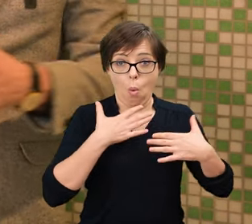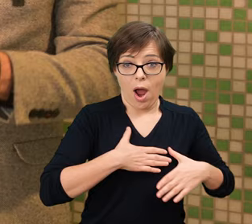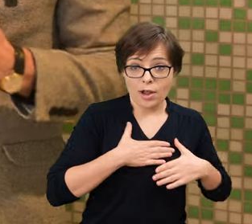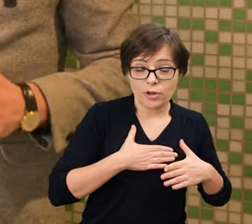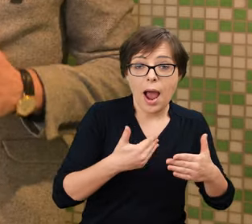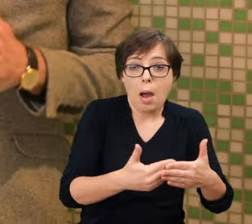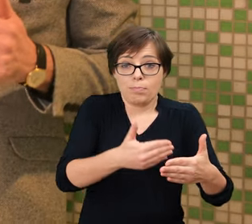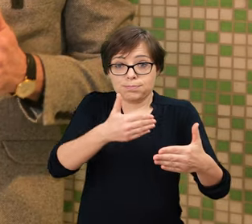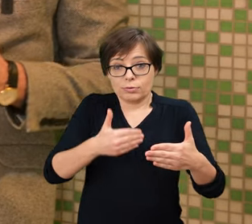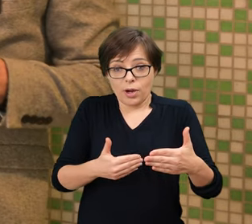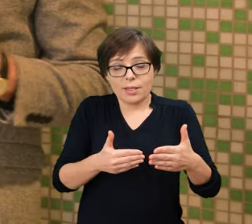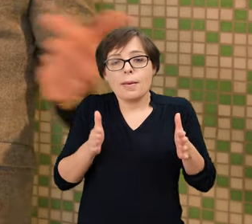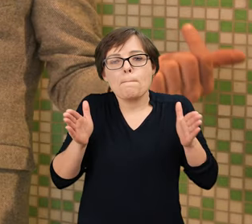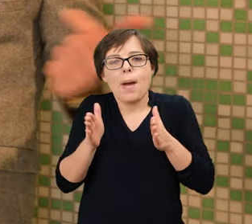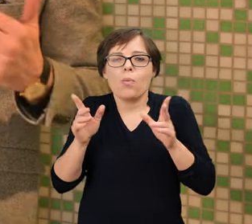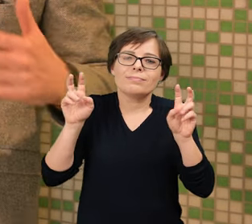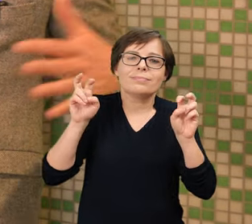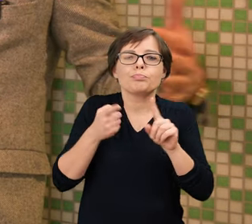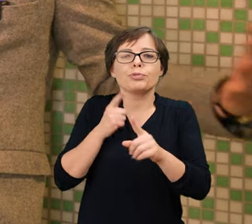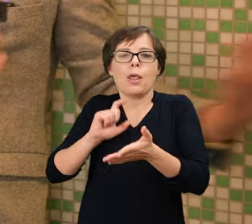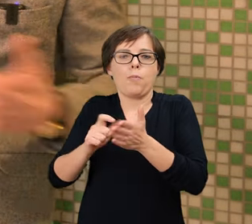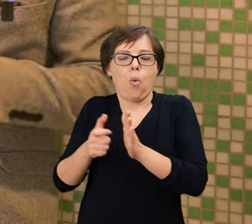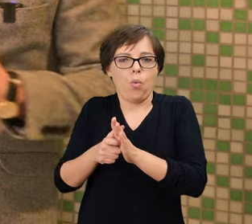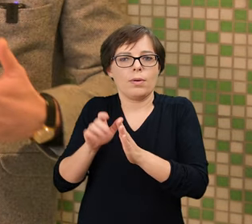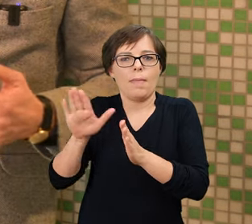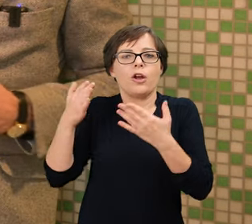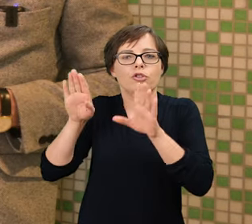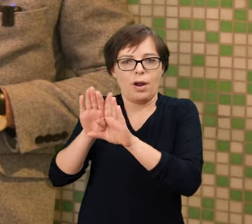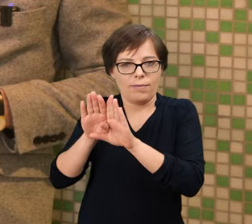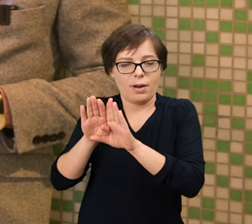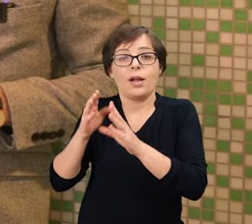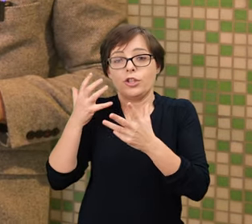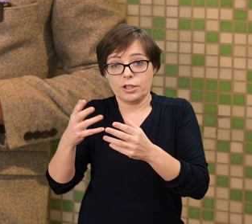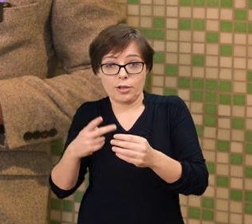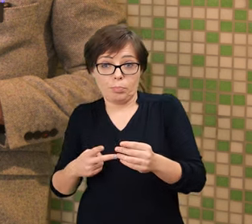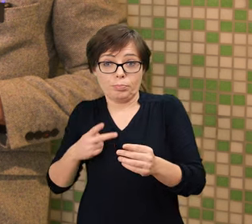szafą, do którego wchodził, przez które się przechodziło.